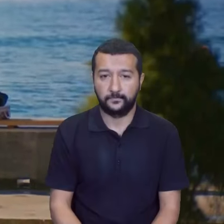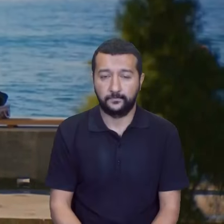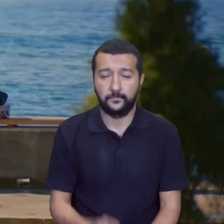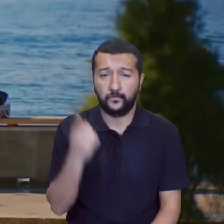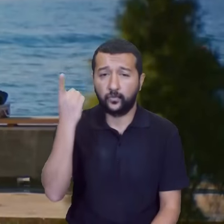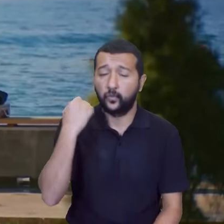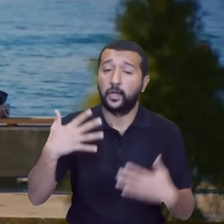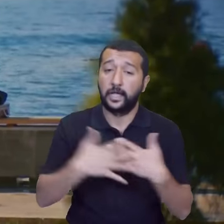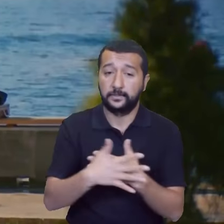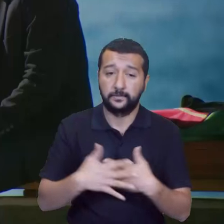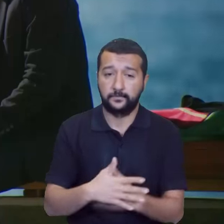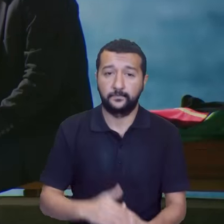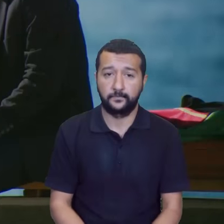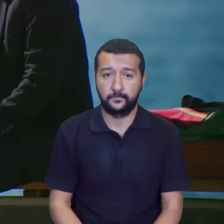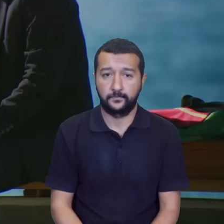Dün akşam